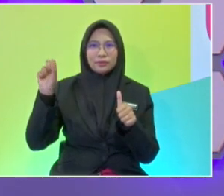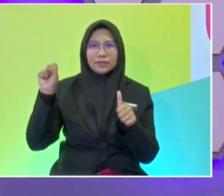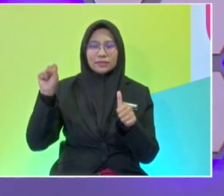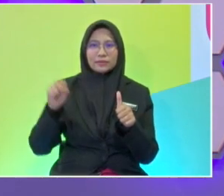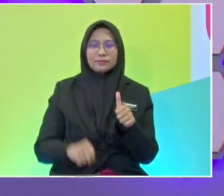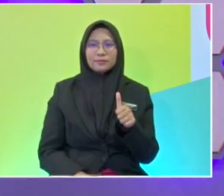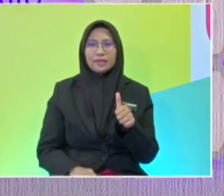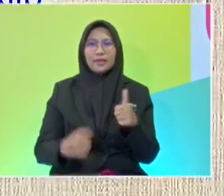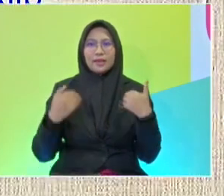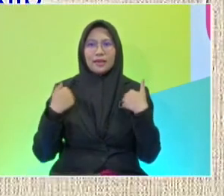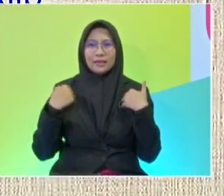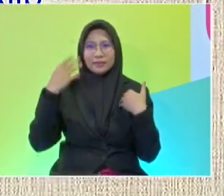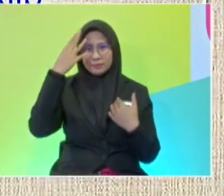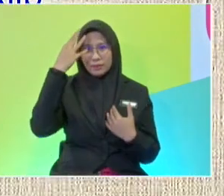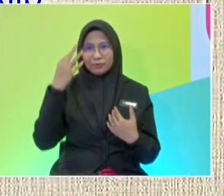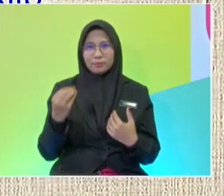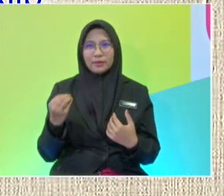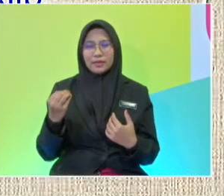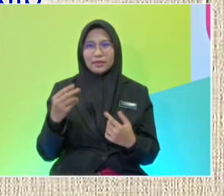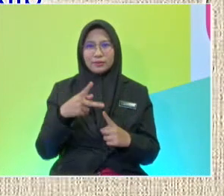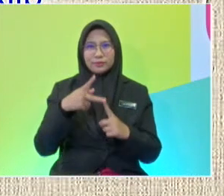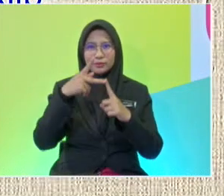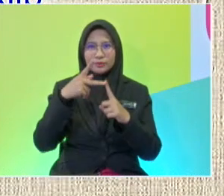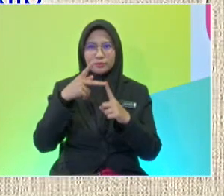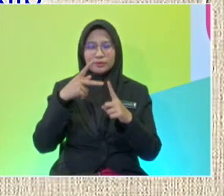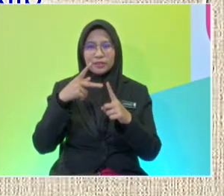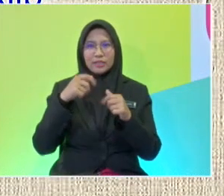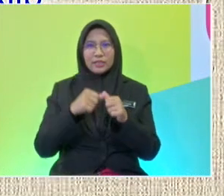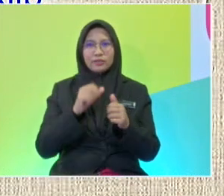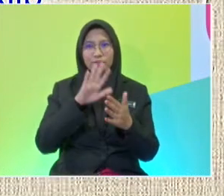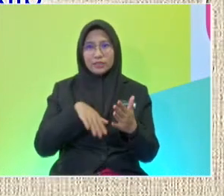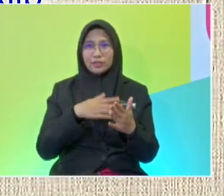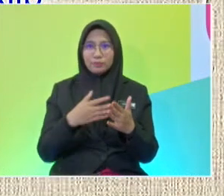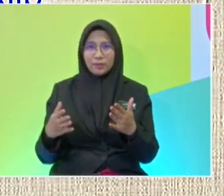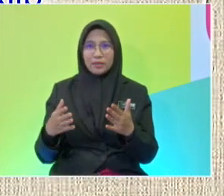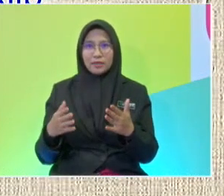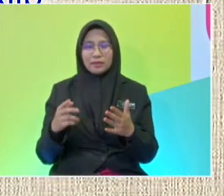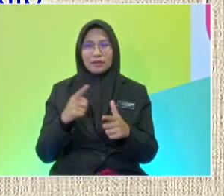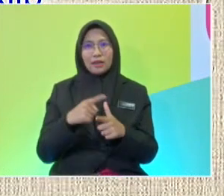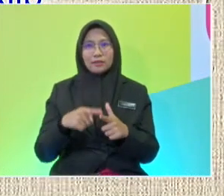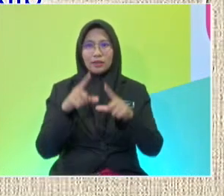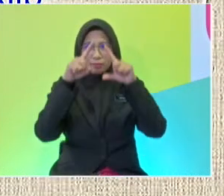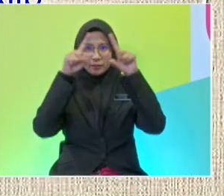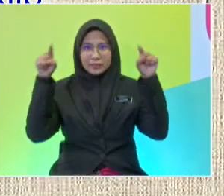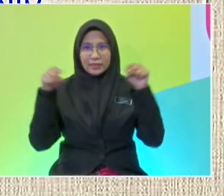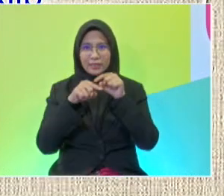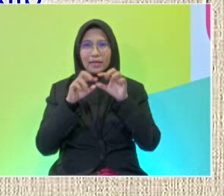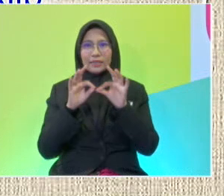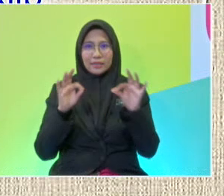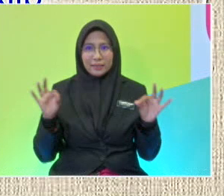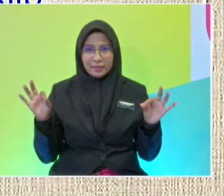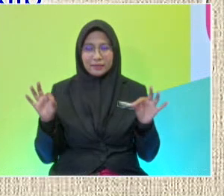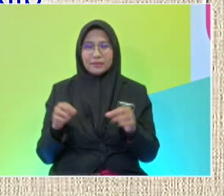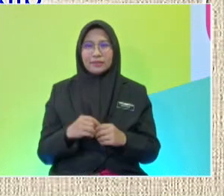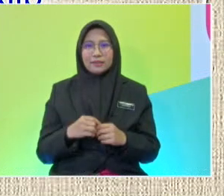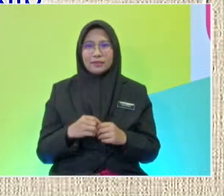dalam bentuk rajah jadwal atau pernyataan Oke contoh yang pertama contoh pernyataan Oke Ayo